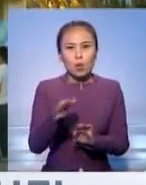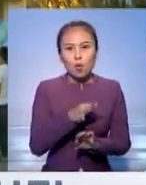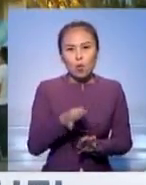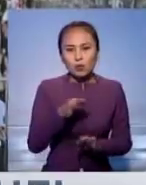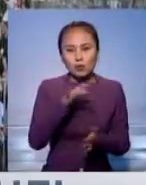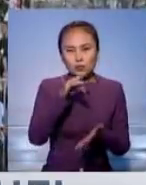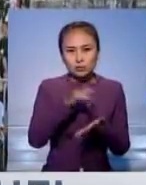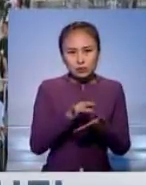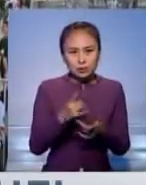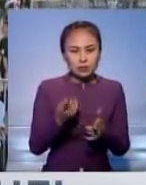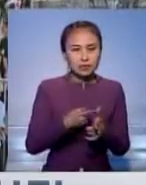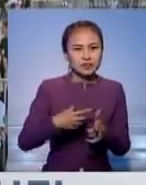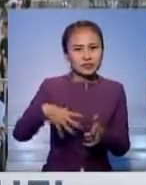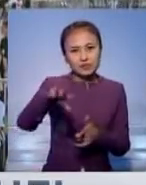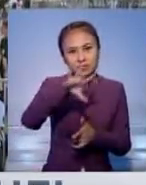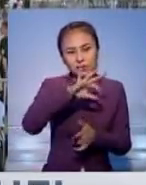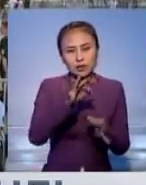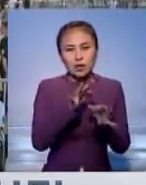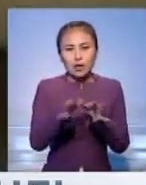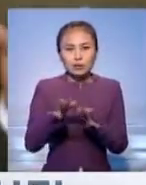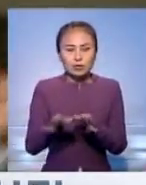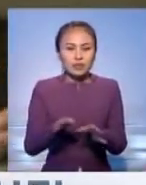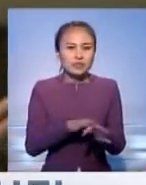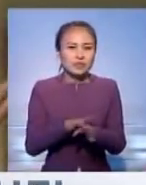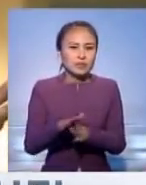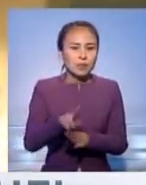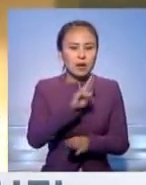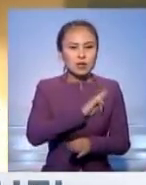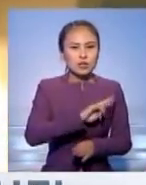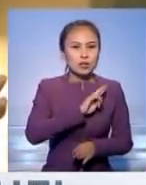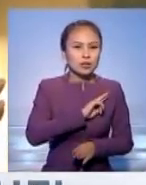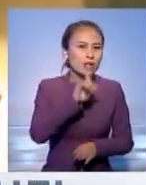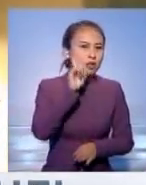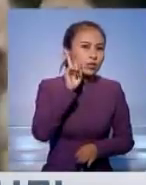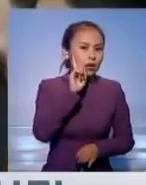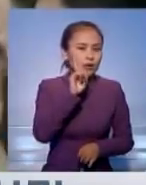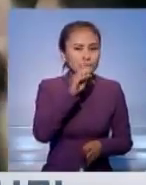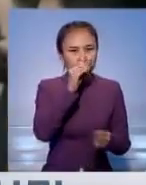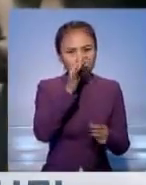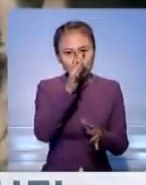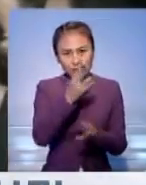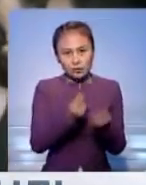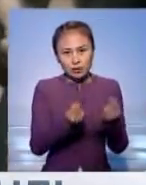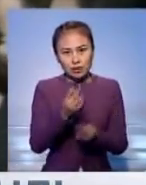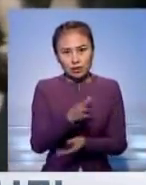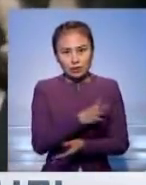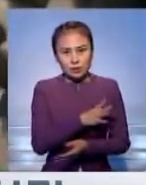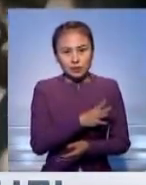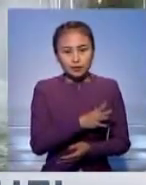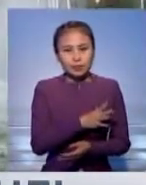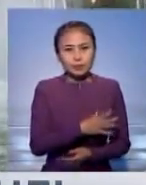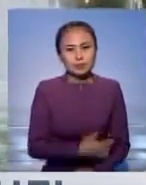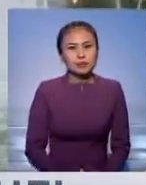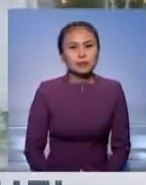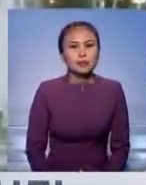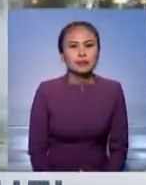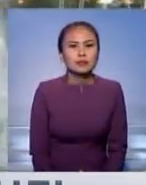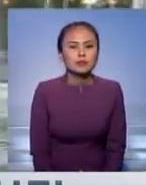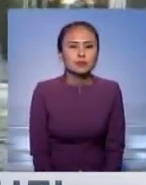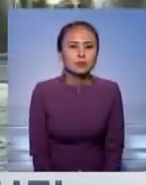орталығымен қатар барлық аудандарында да өткізілген жастар фестивалі әзіл мен ән кештеріне ұласты. Қамбар Бекенов,